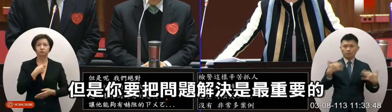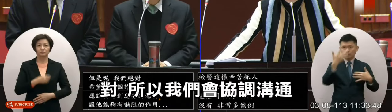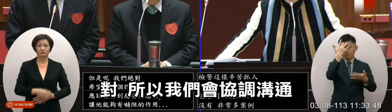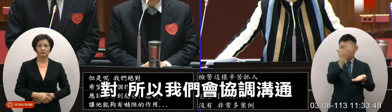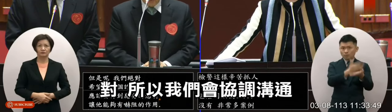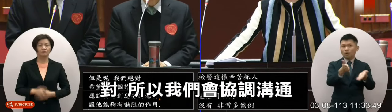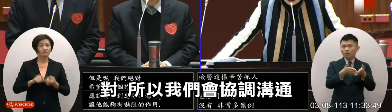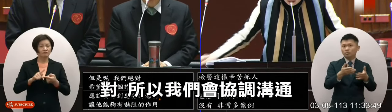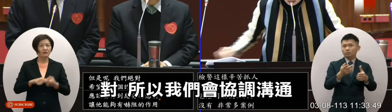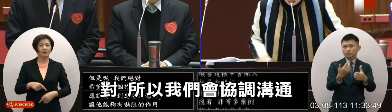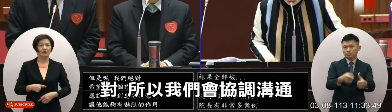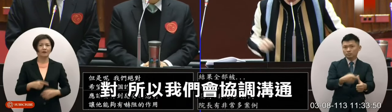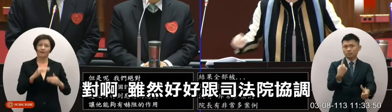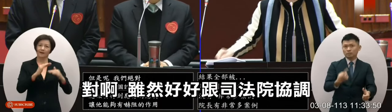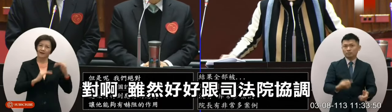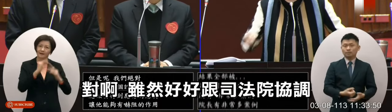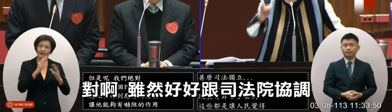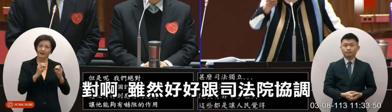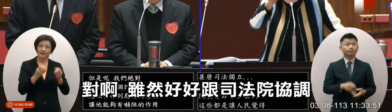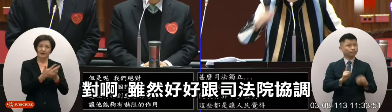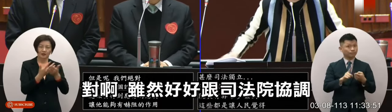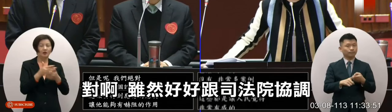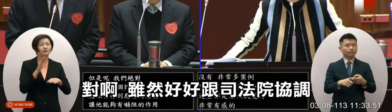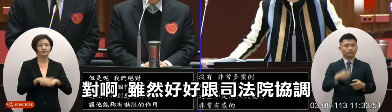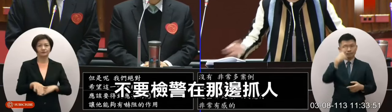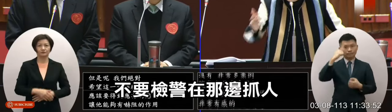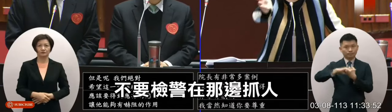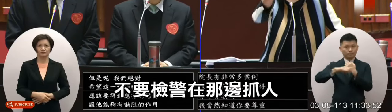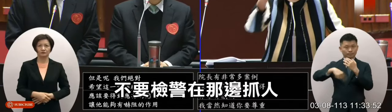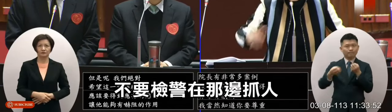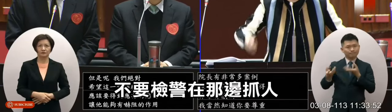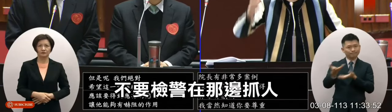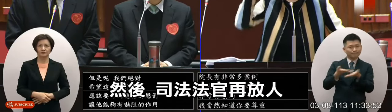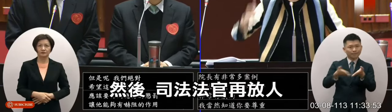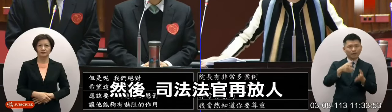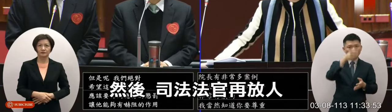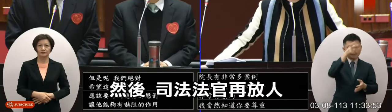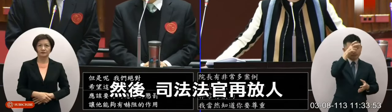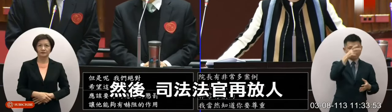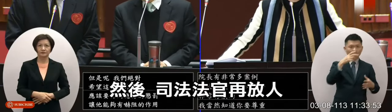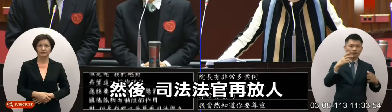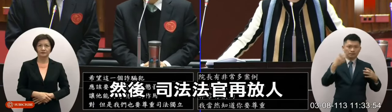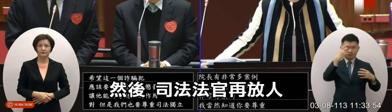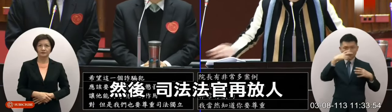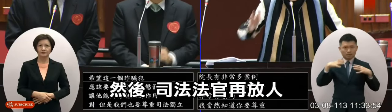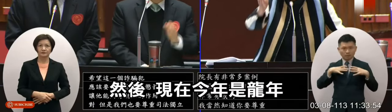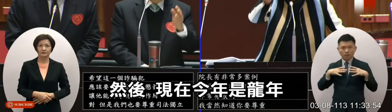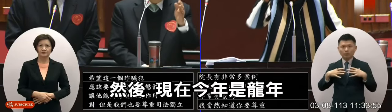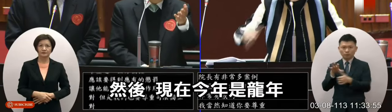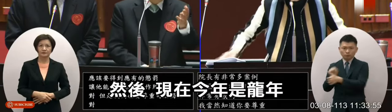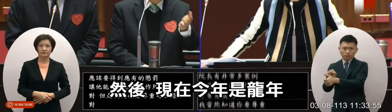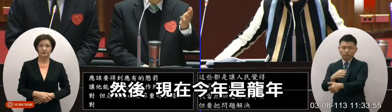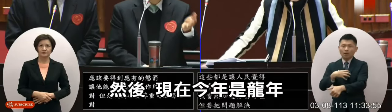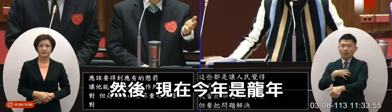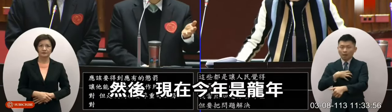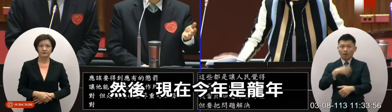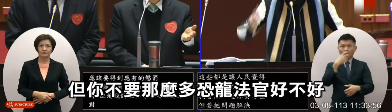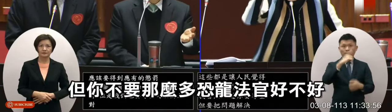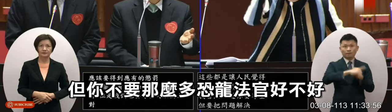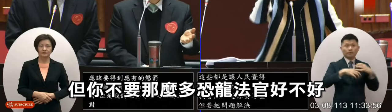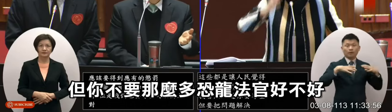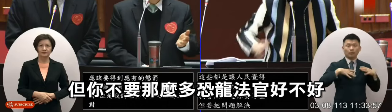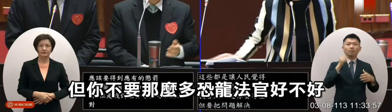是最重要的。 我们会协调沟通。 对啊，所以要好好跟司法院协调，不要仅仅在那边抓人，然后司法那个法官在放人。然后呢，虽然是今年是